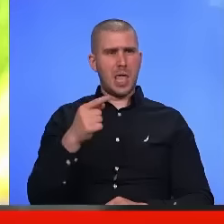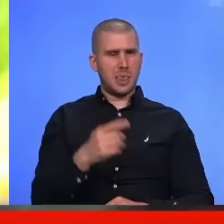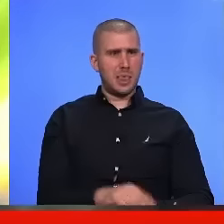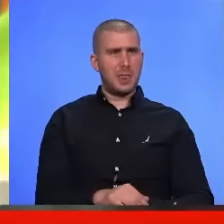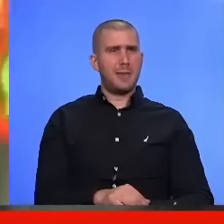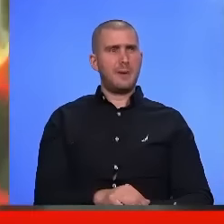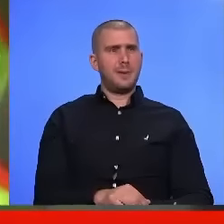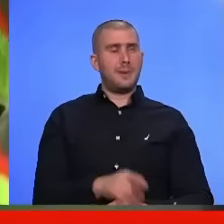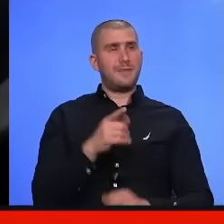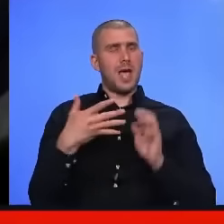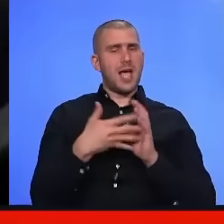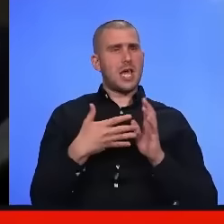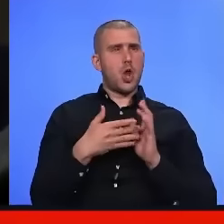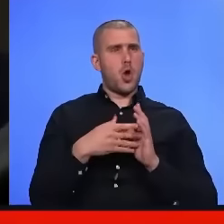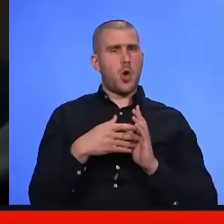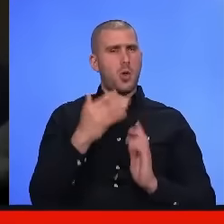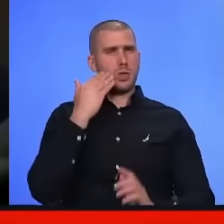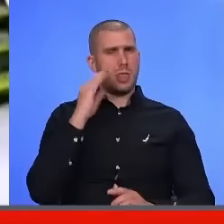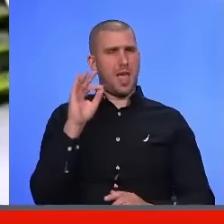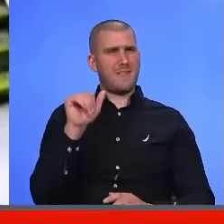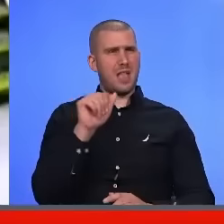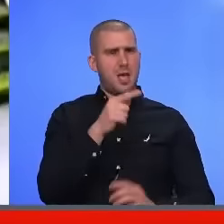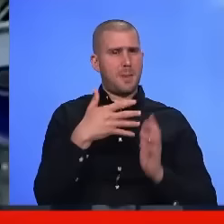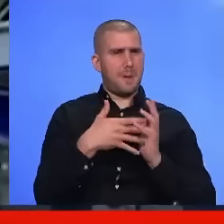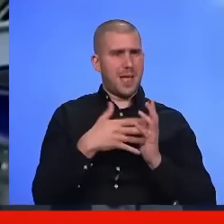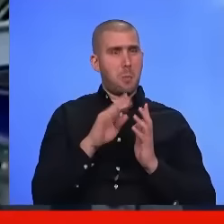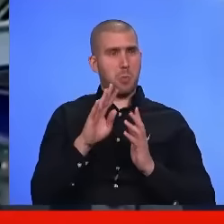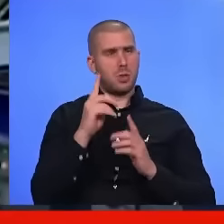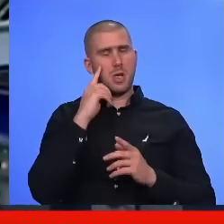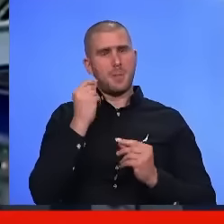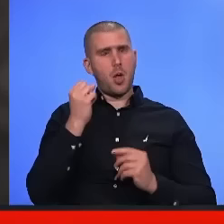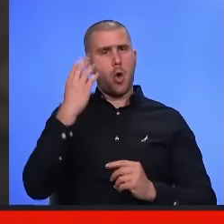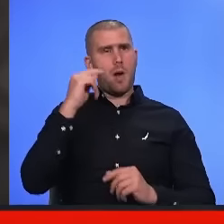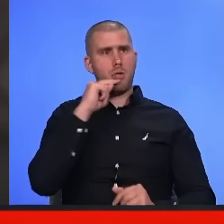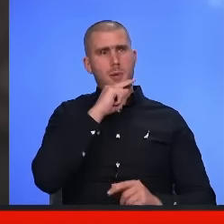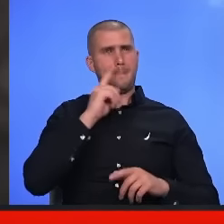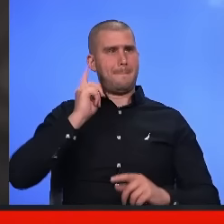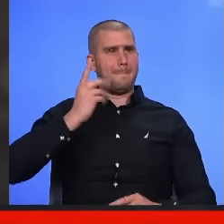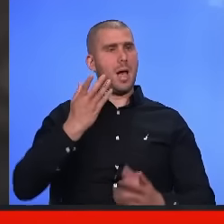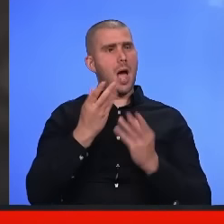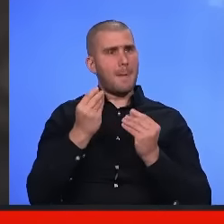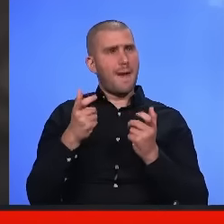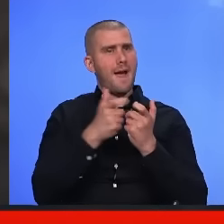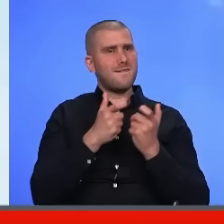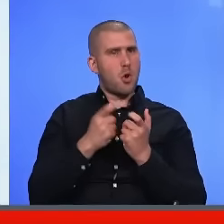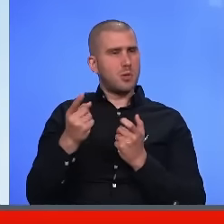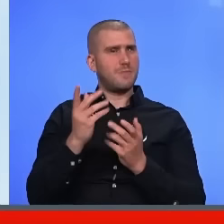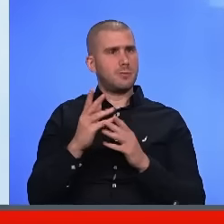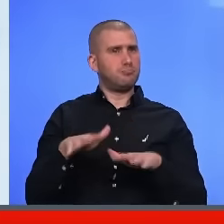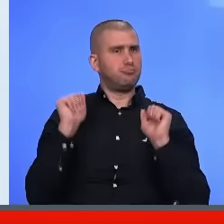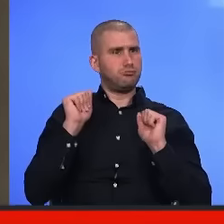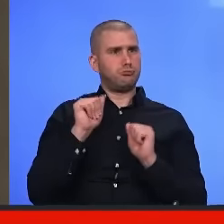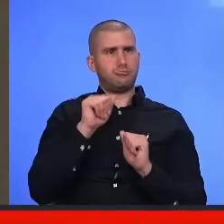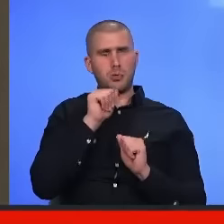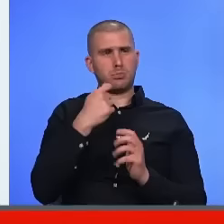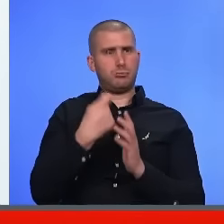אלסקן, וחקירות שה-FAA עשה בבואינג, נדלקו הרבה מאוד אורות אדומים, והרבה מאוד חברות עכשיו ממש